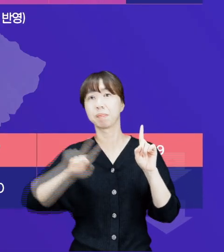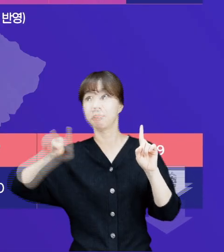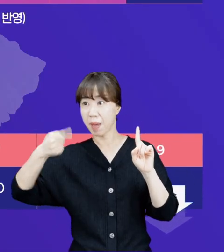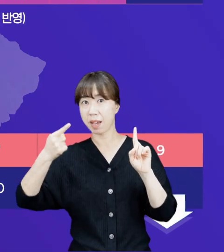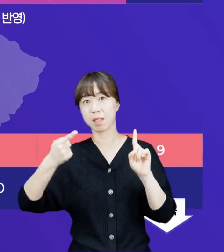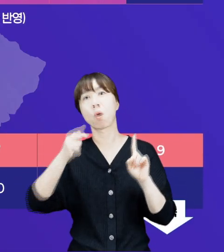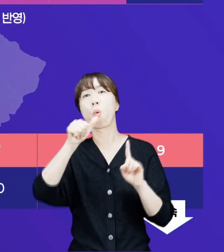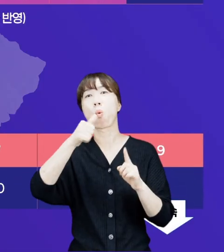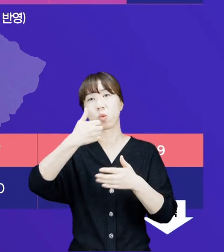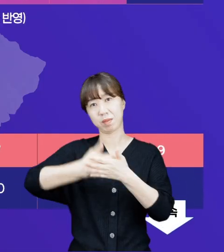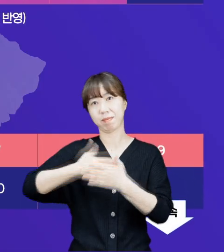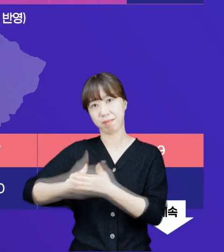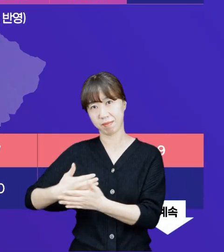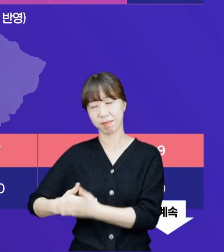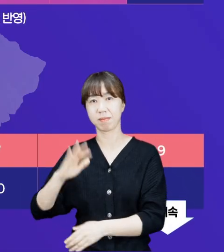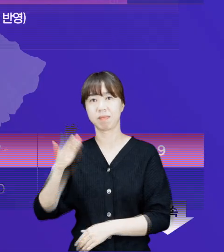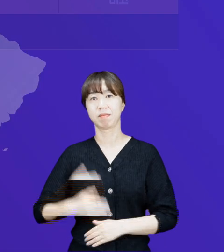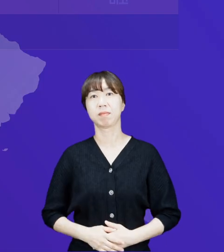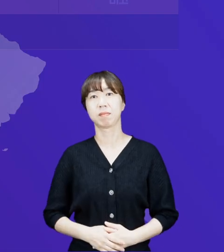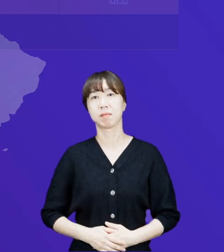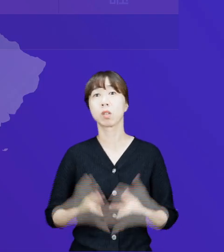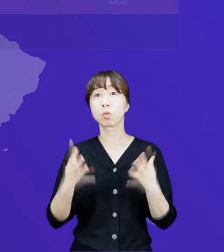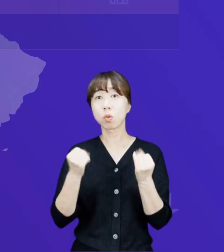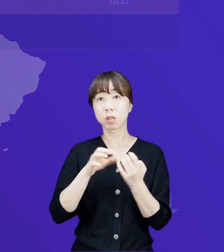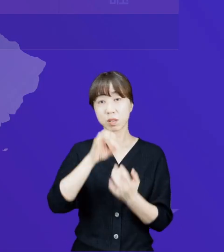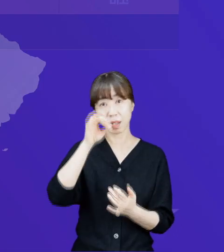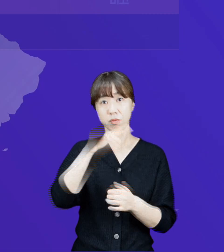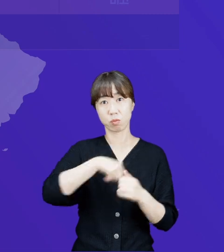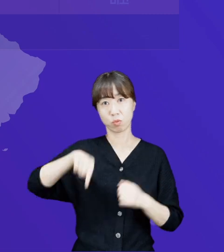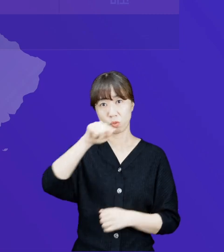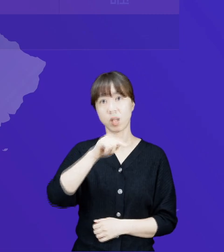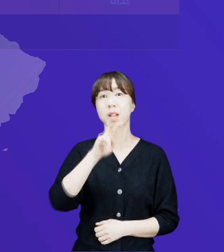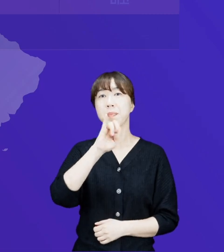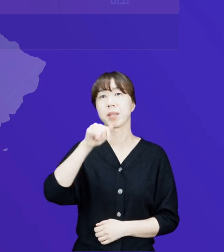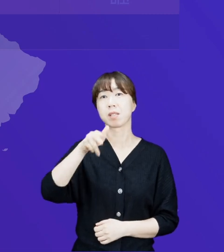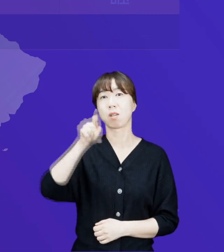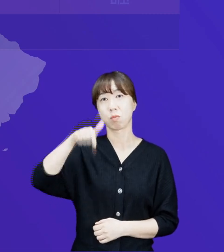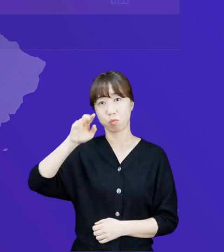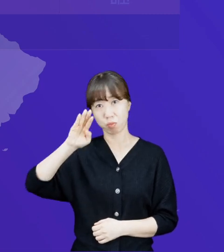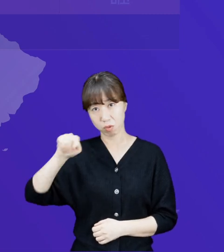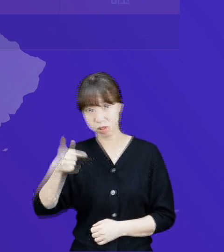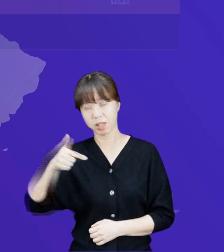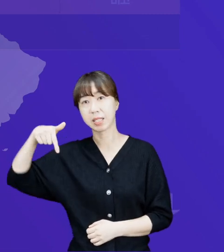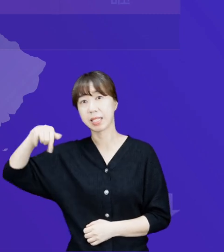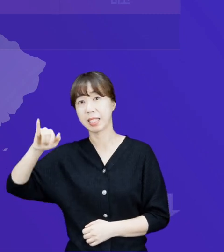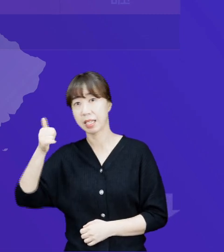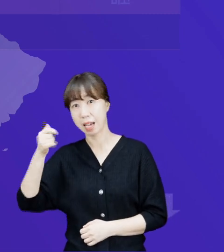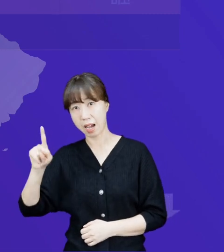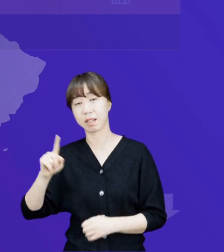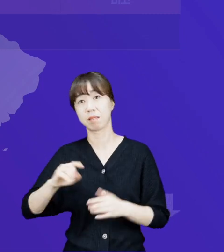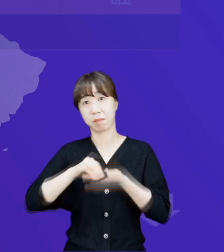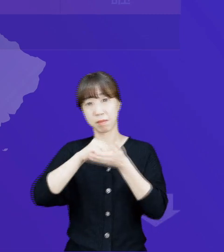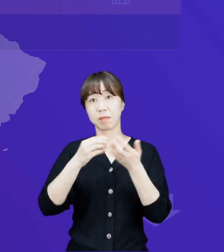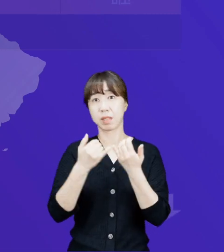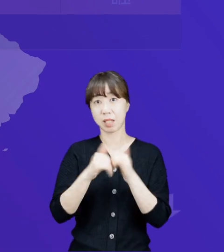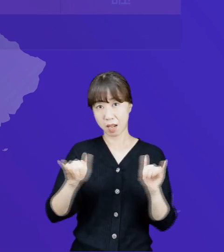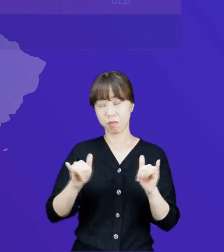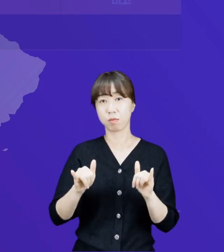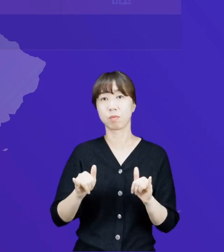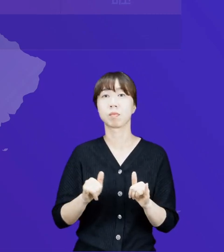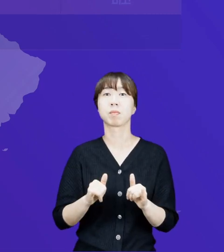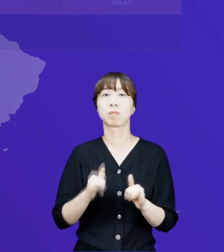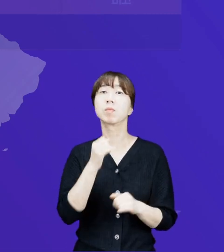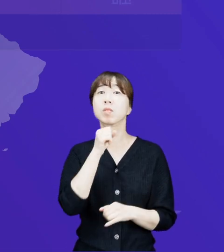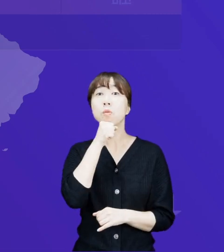등급별 단계로 5점씩 감정합니다. 수학 선택 과목 중 미적분 또는 기하 응시자는 취득한 100분위 점수의